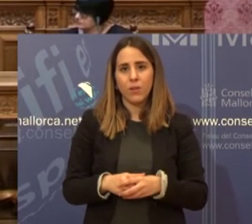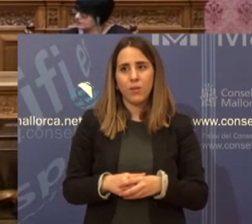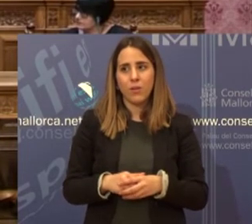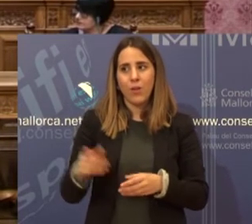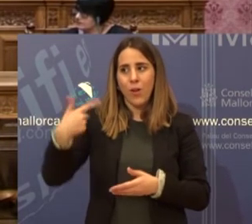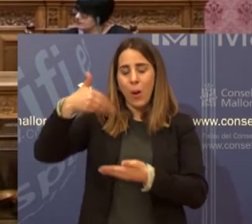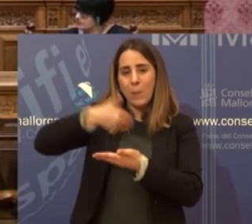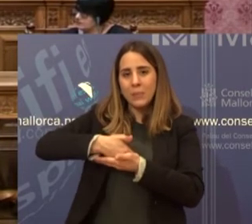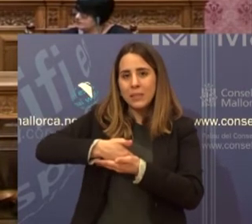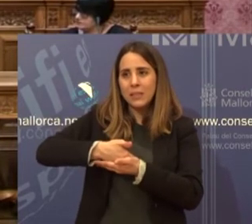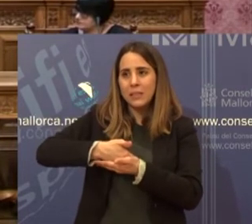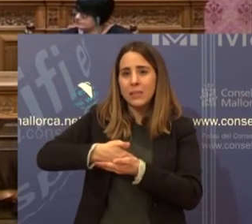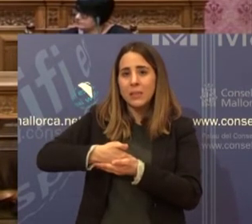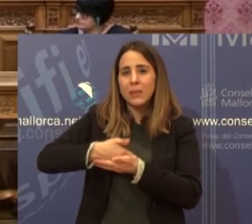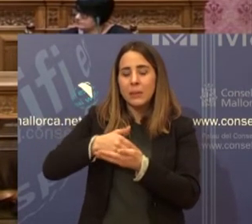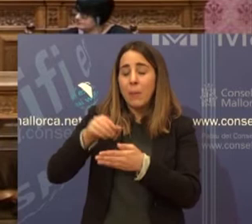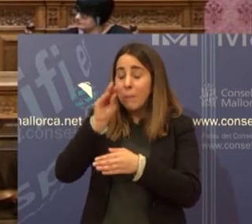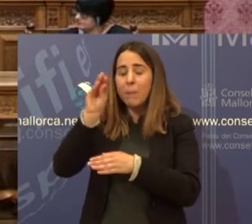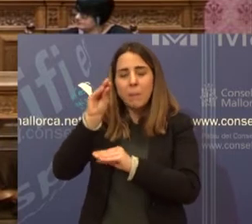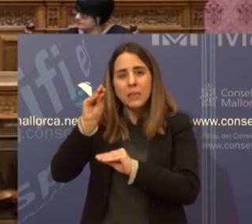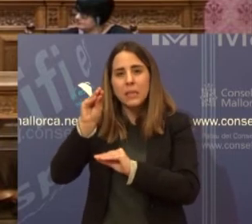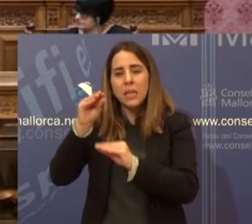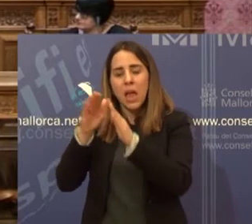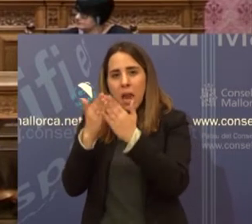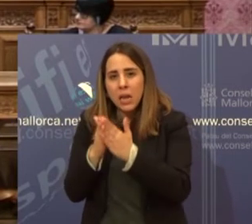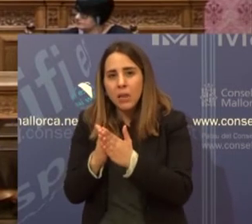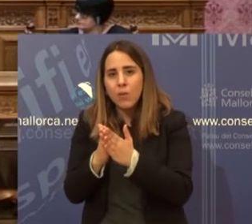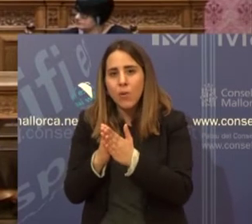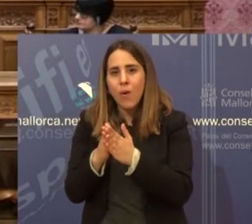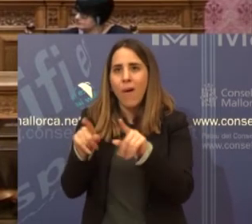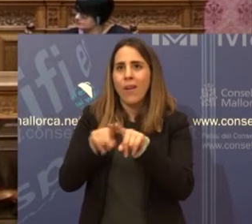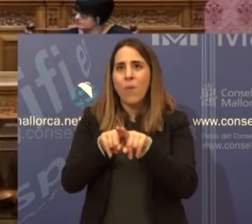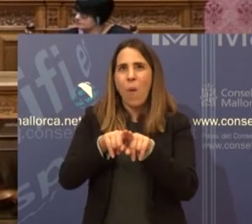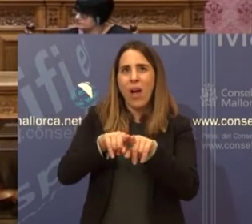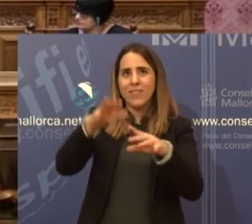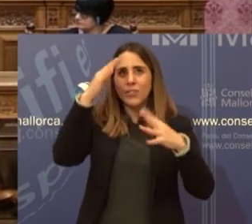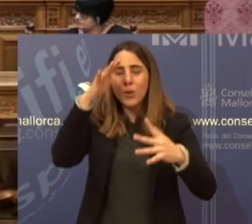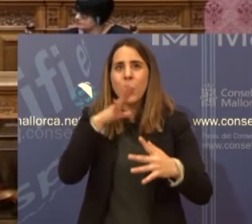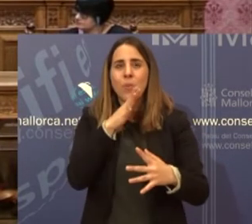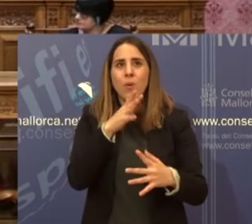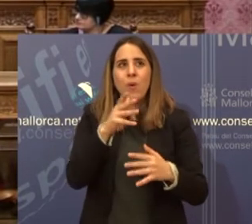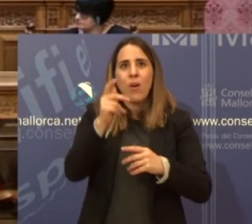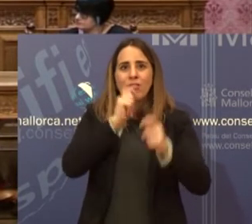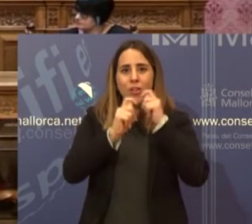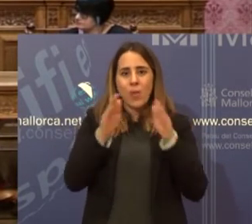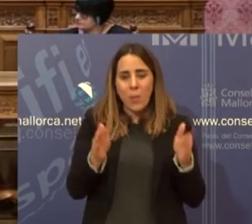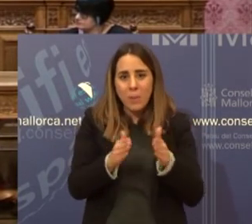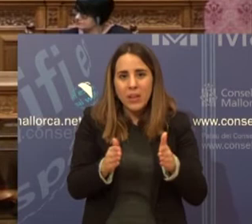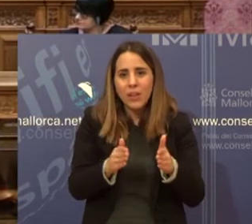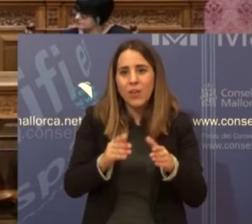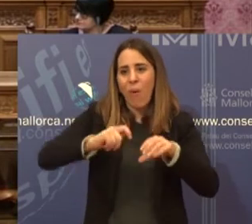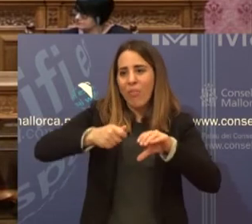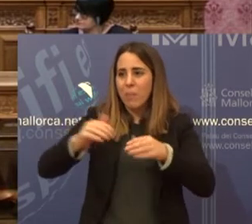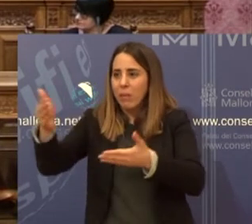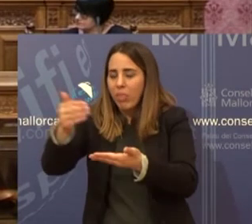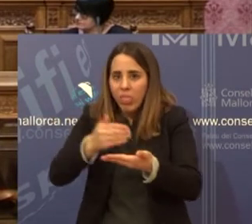Quan vam demanar de fer llibre, per nosaltres era com un somni, perquè som una associació petita, recollim tats,